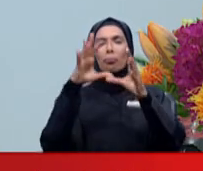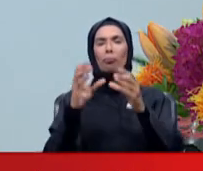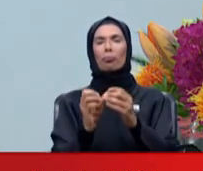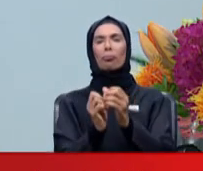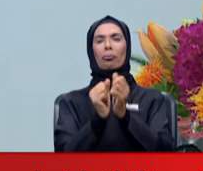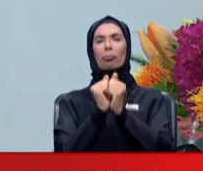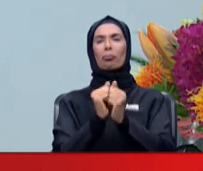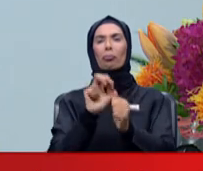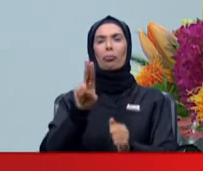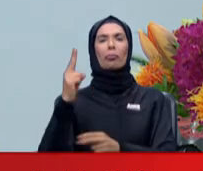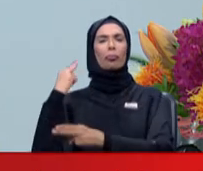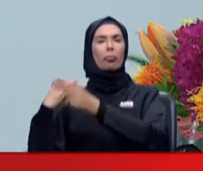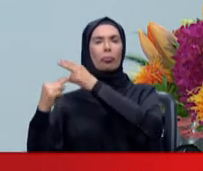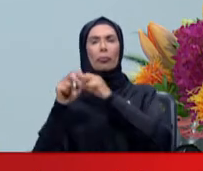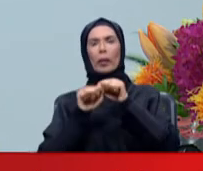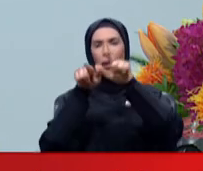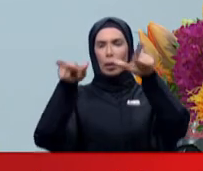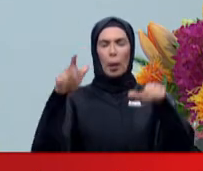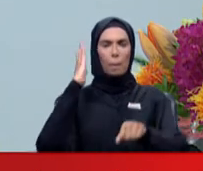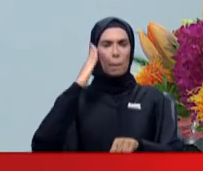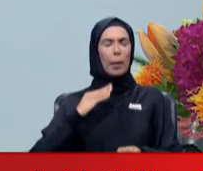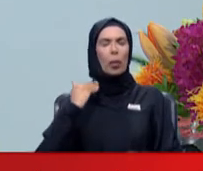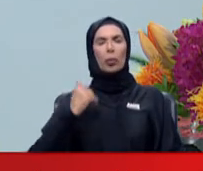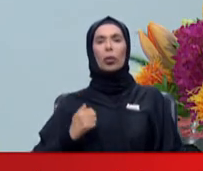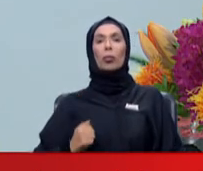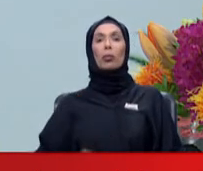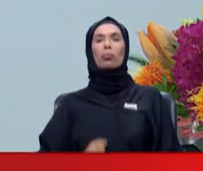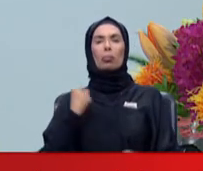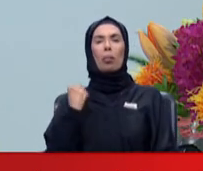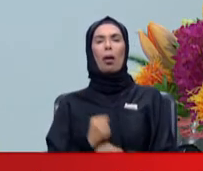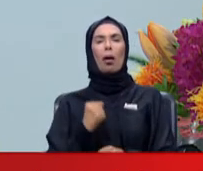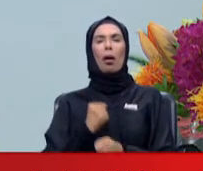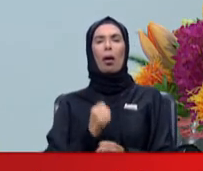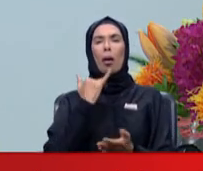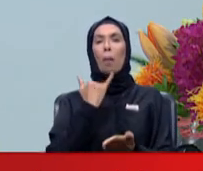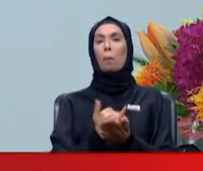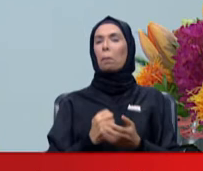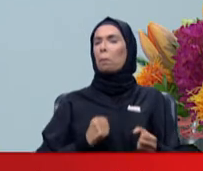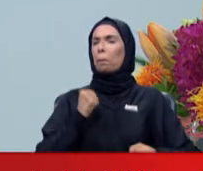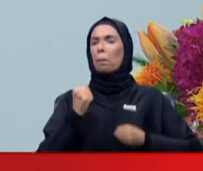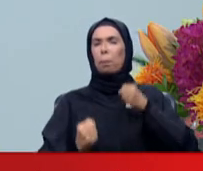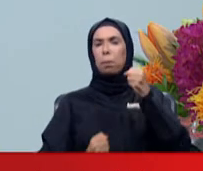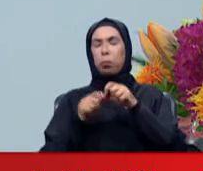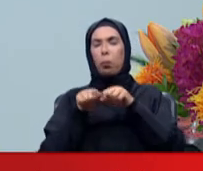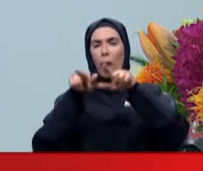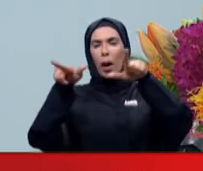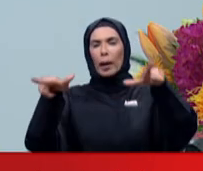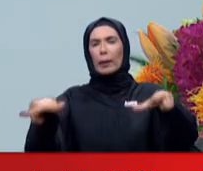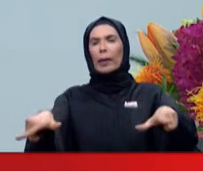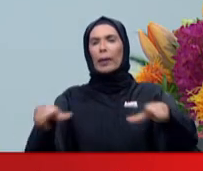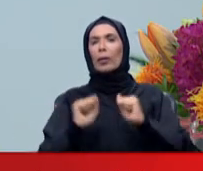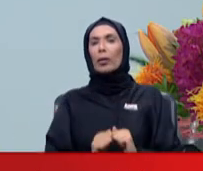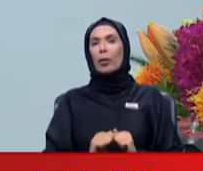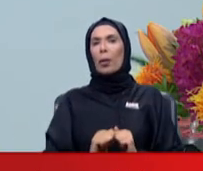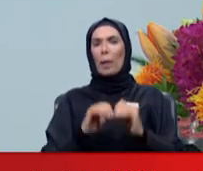الناحية التاريخية يتبين لنا بأن للمرأة البحرينية دور مسؤول ومتفاعل تمت بلورته في سياق